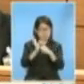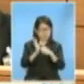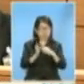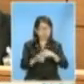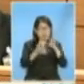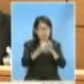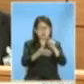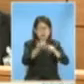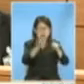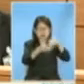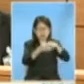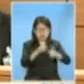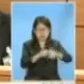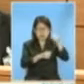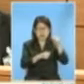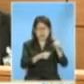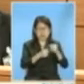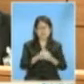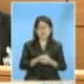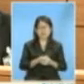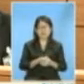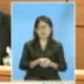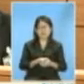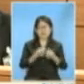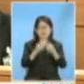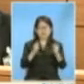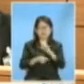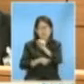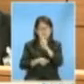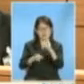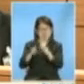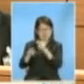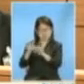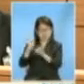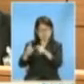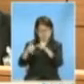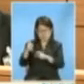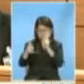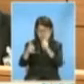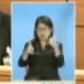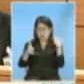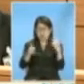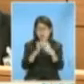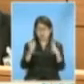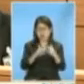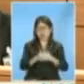จากการเลือกตั้งนี่ไงครับในส่วนของสว.สรรหาที่ดีๆมีเยอะ